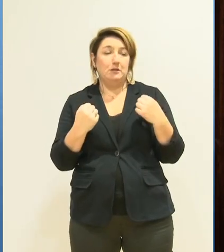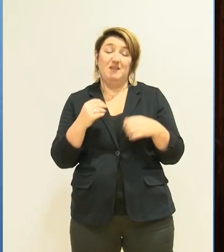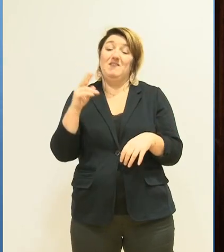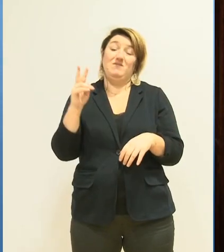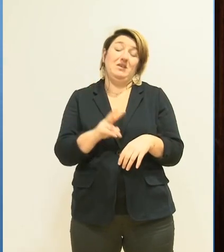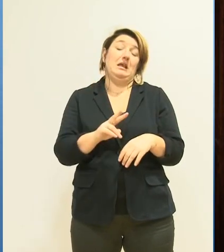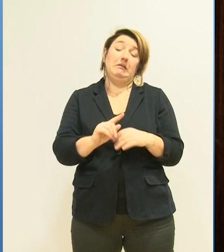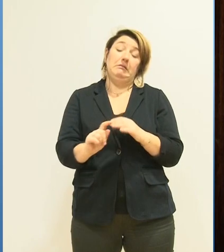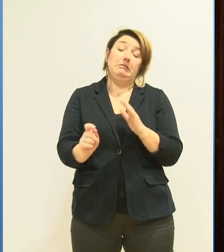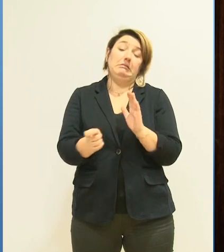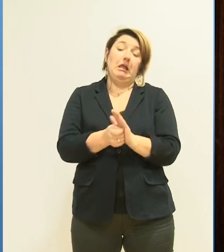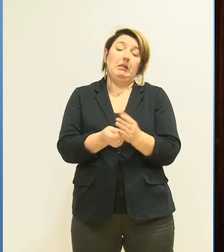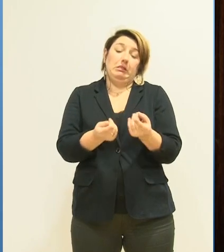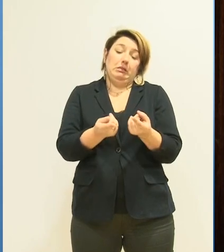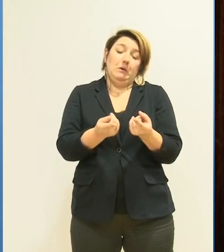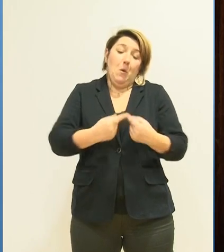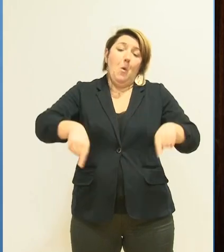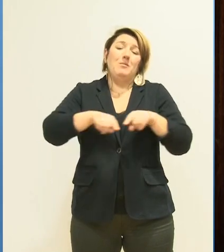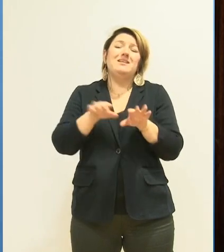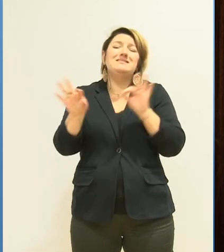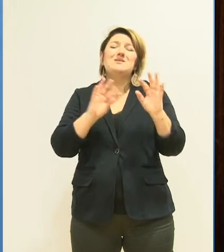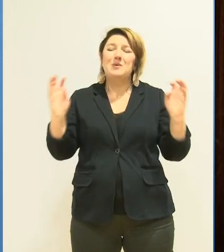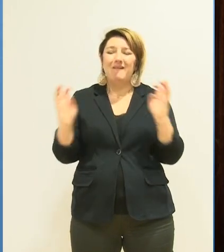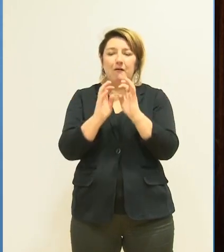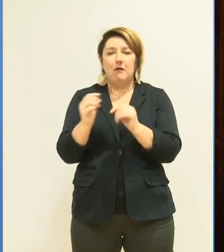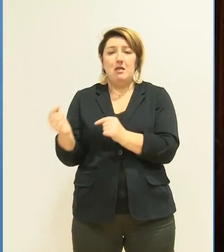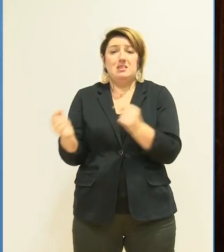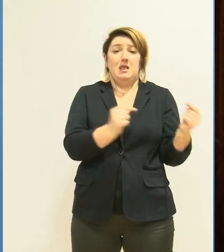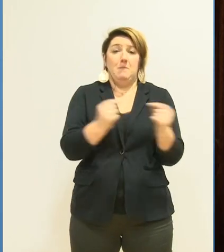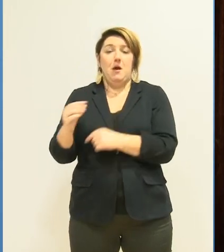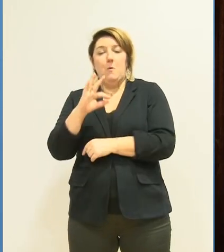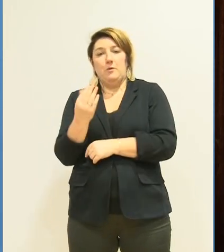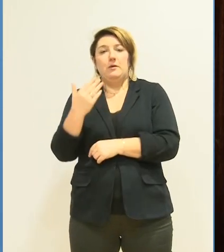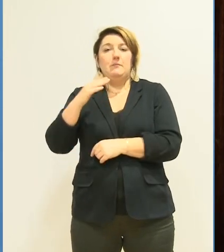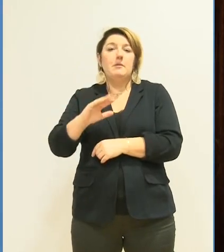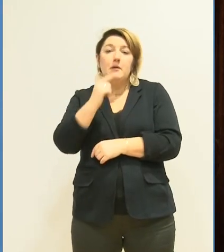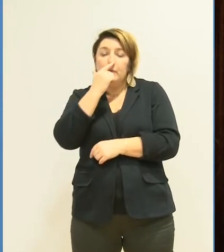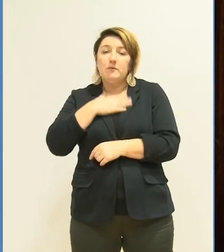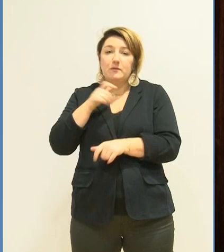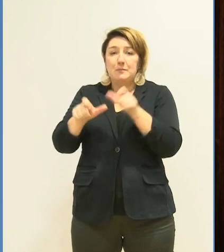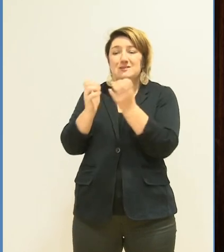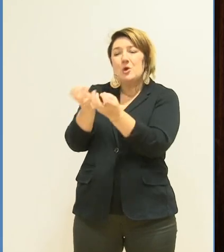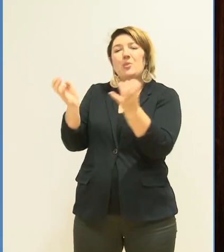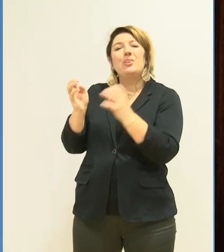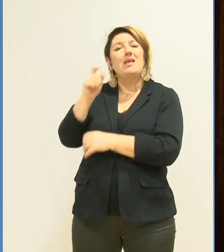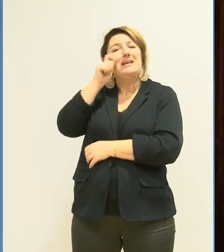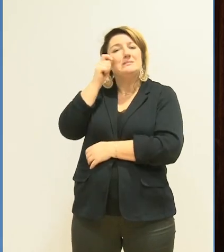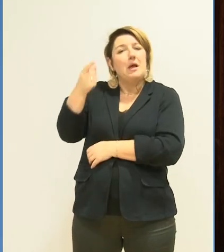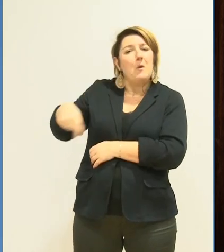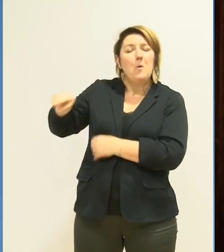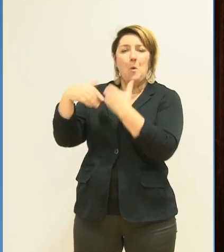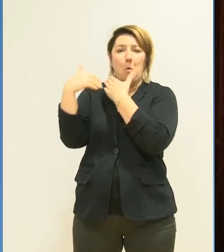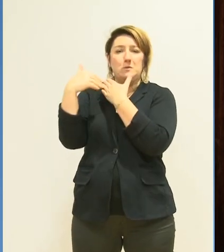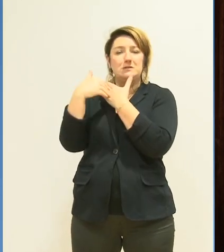lors du comité de sélection mais je pense que le regard appuyé des experts nous a amené à